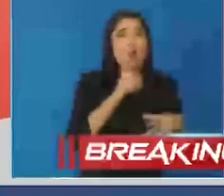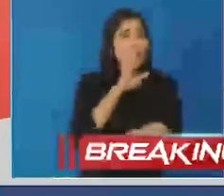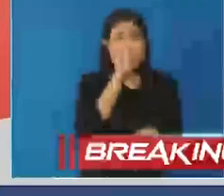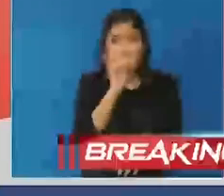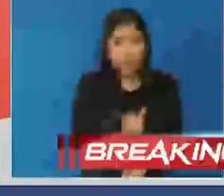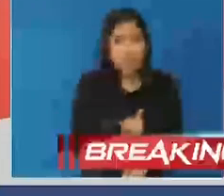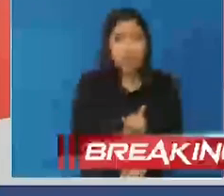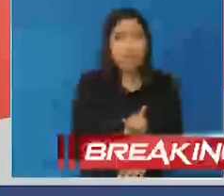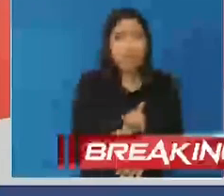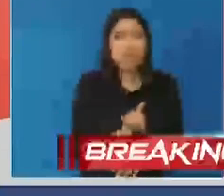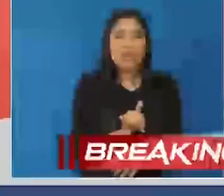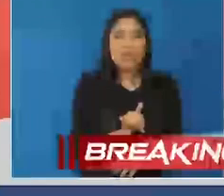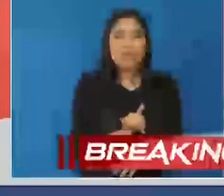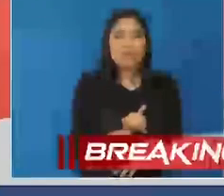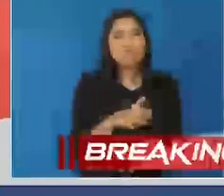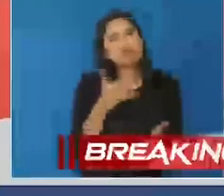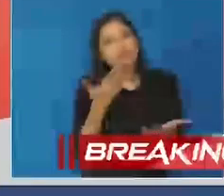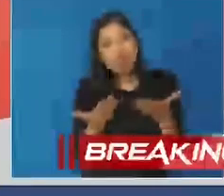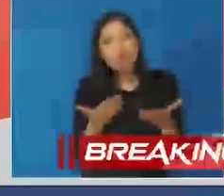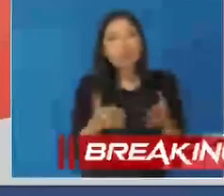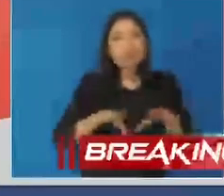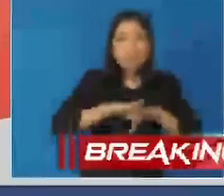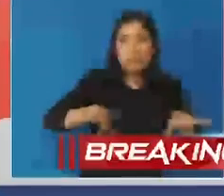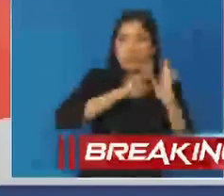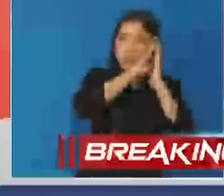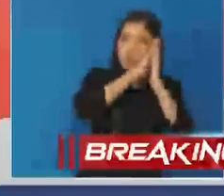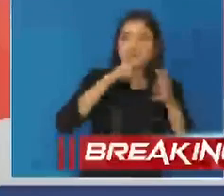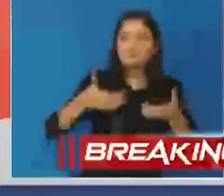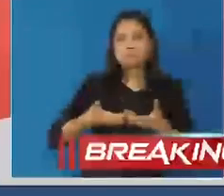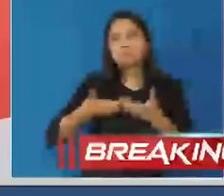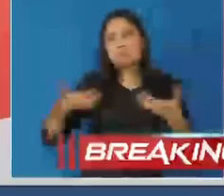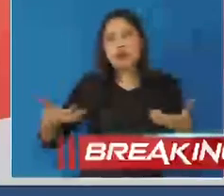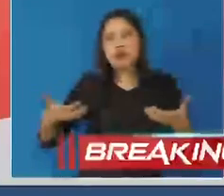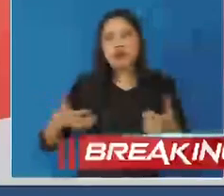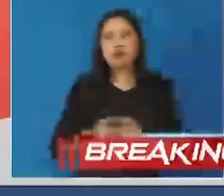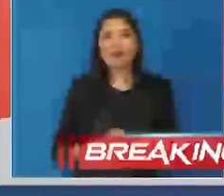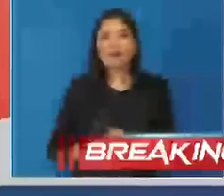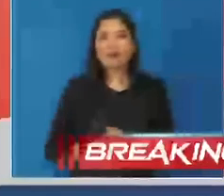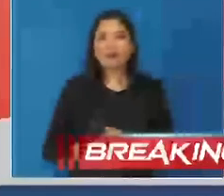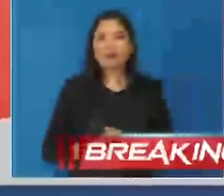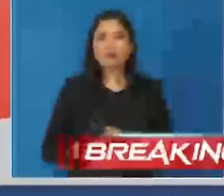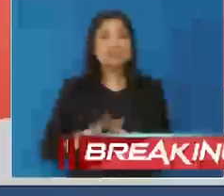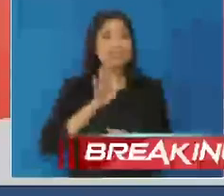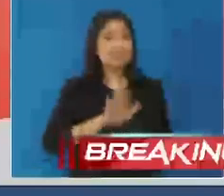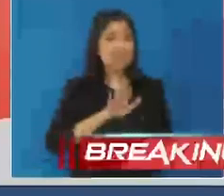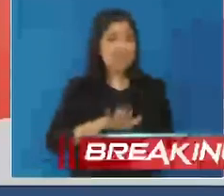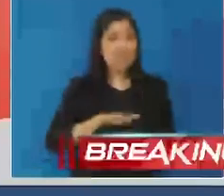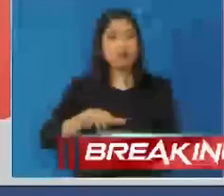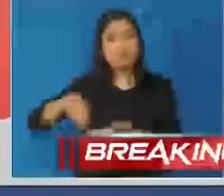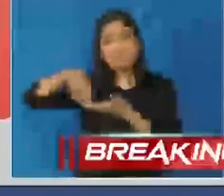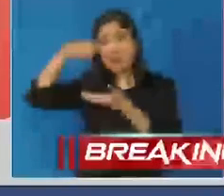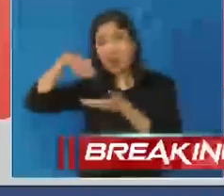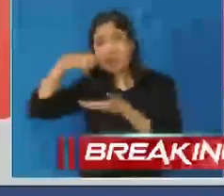ia bukan hanya kamar Mungkin tempat tidur pun juga dipisah kemudian sementara tidak makan